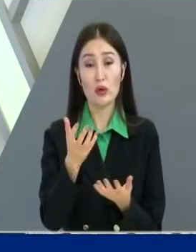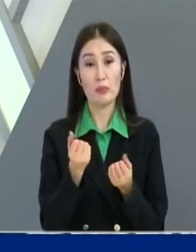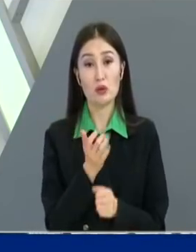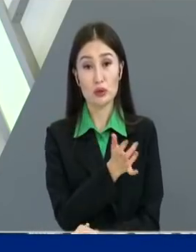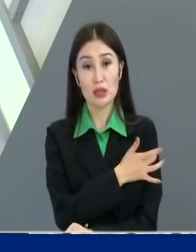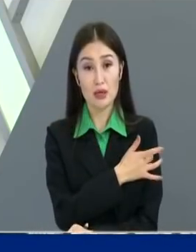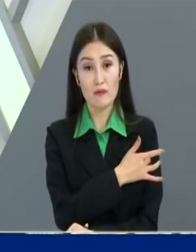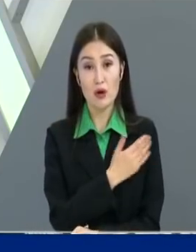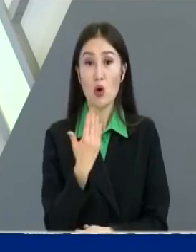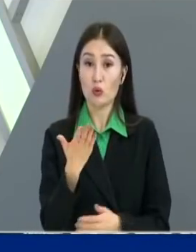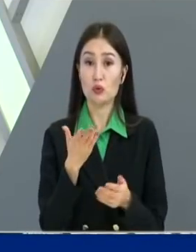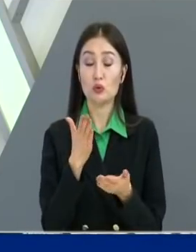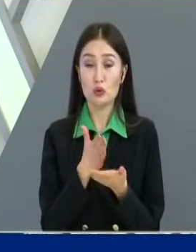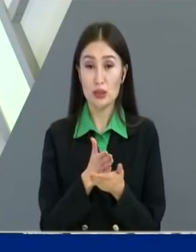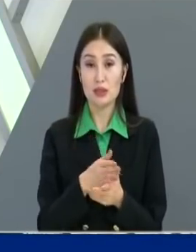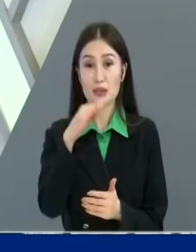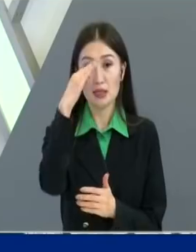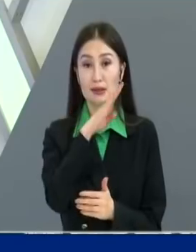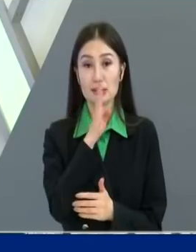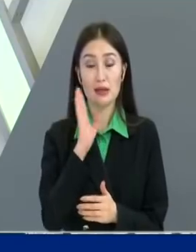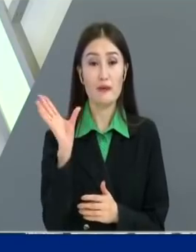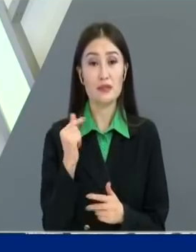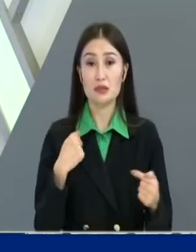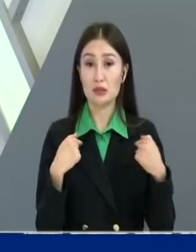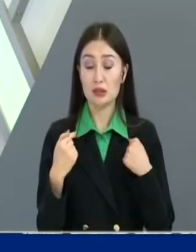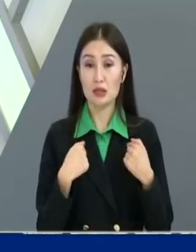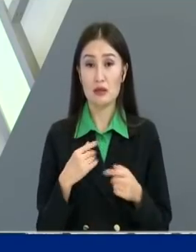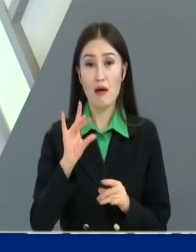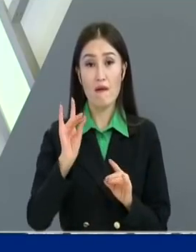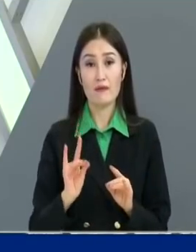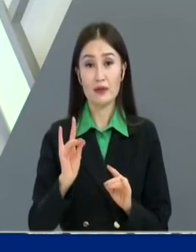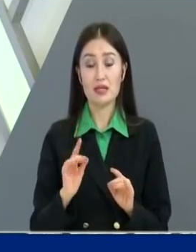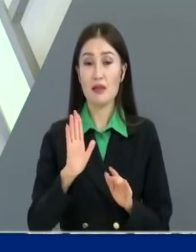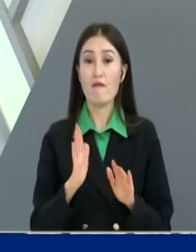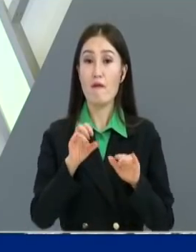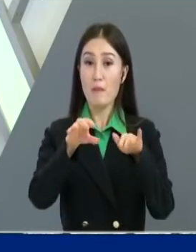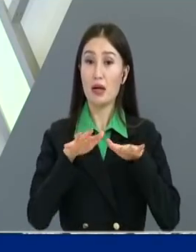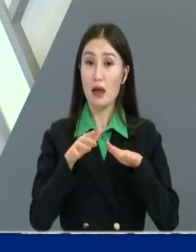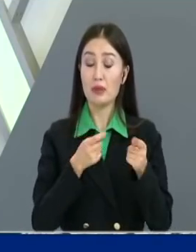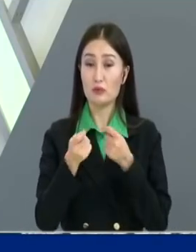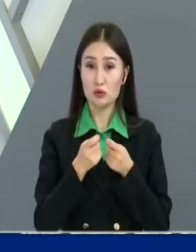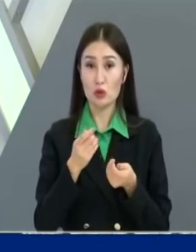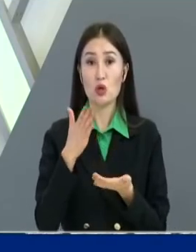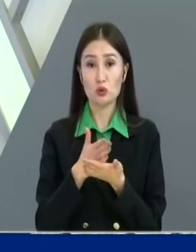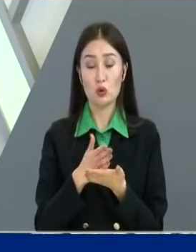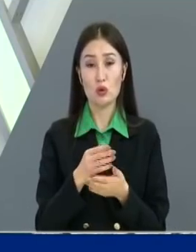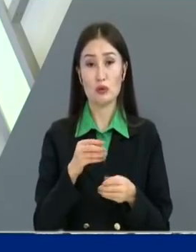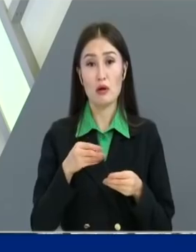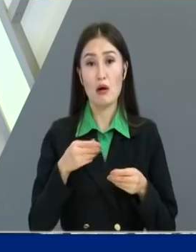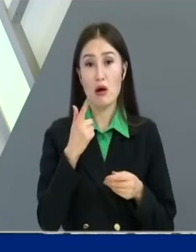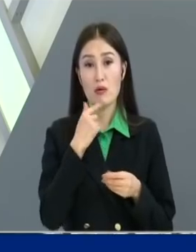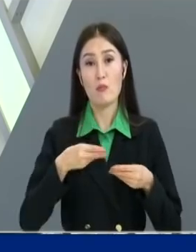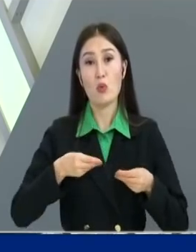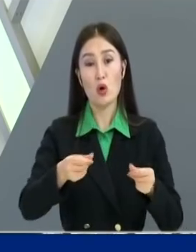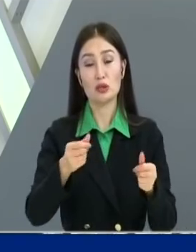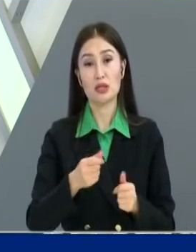травмы. Ведь у них тоже есть родители, они все страдают. Разве кресло в парламенте и правительстве стоит пролитой крови? Мы должны